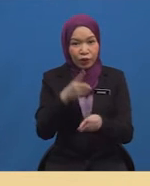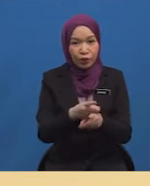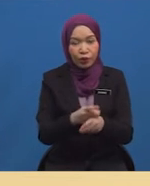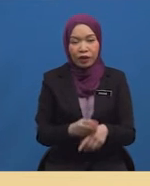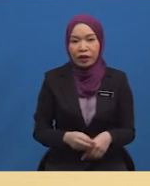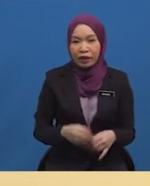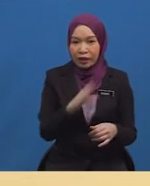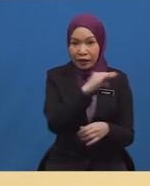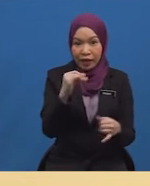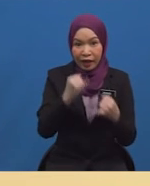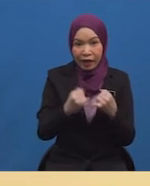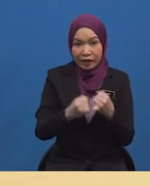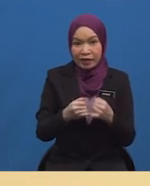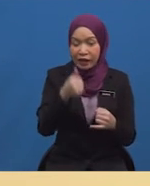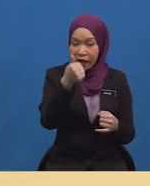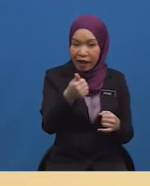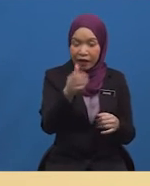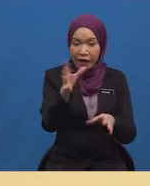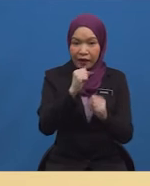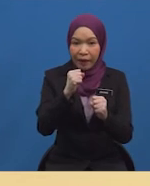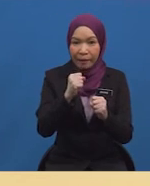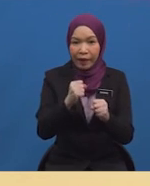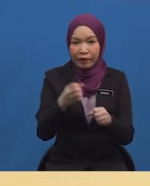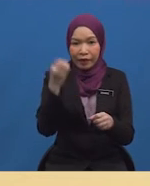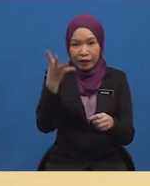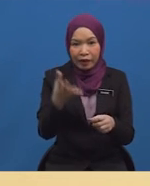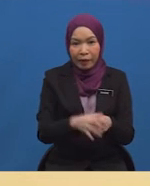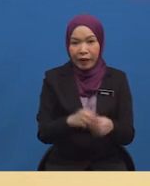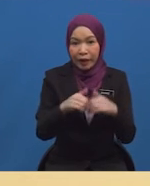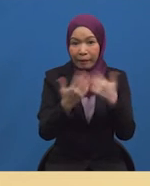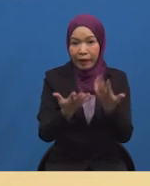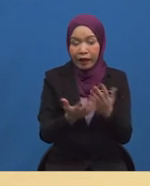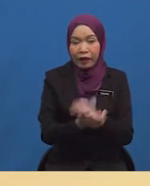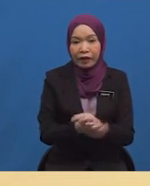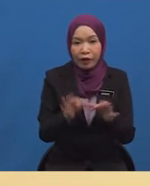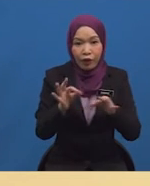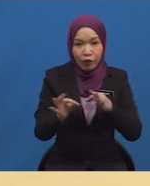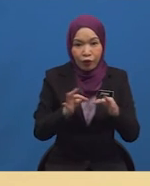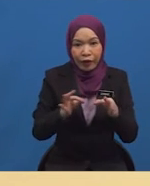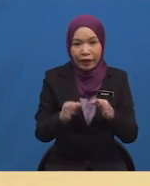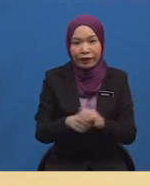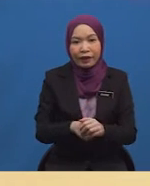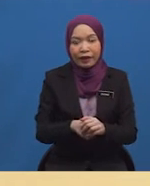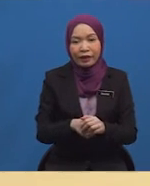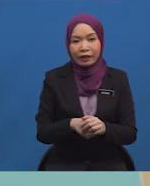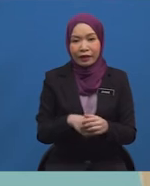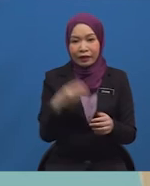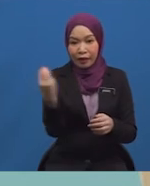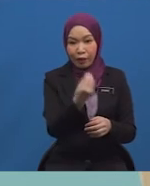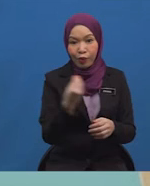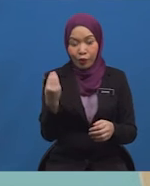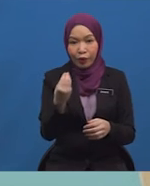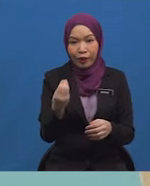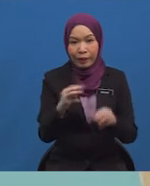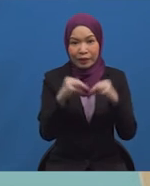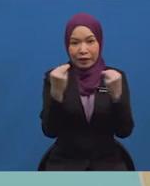sekali, anda dapat menghuraikan kesan taburan penduduk padat dan jarang di dunia.